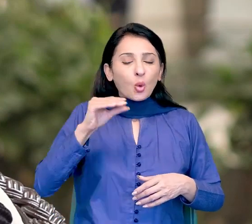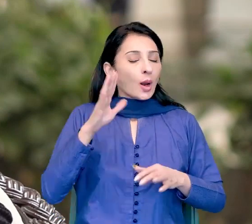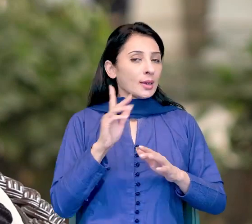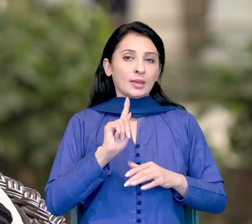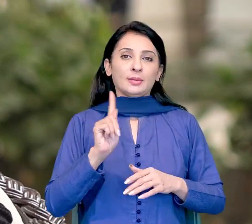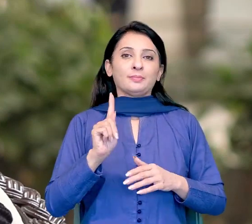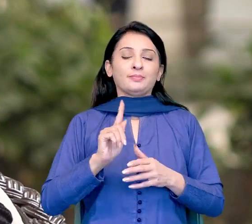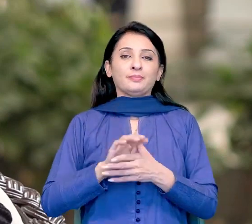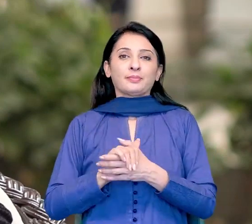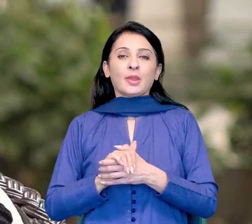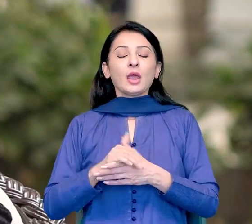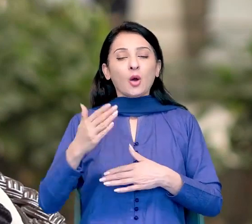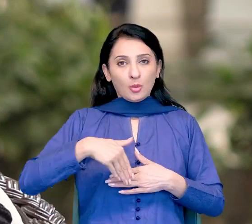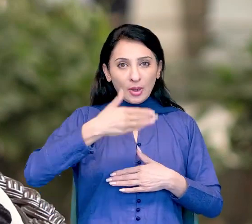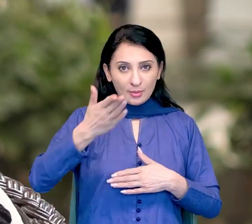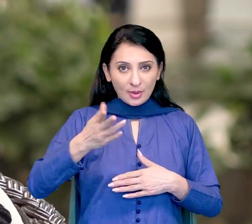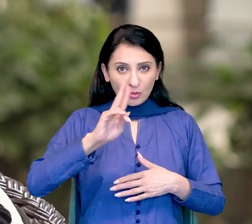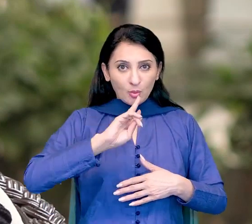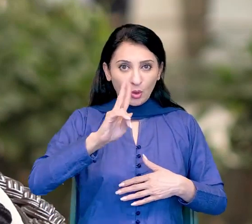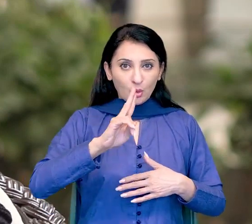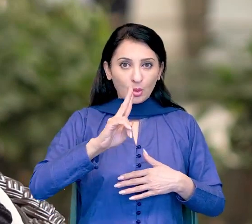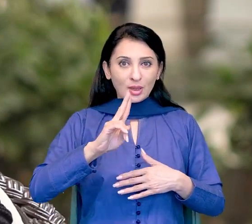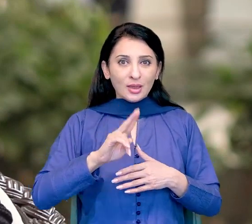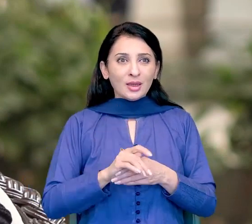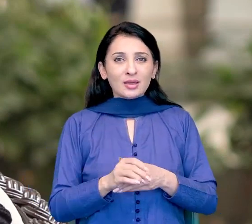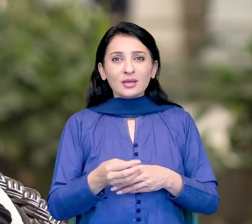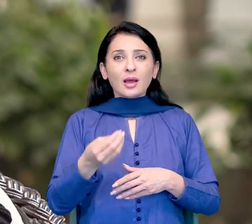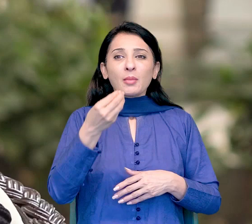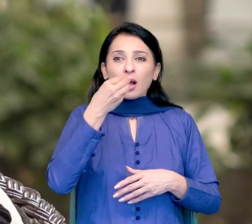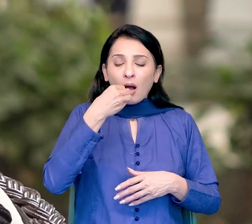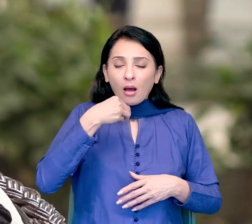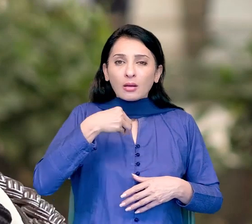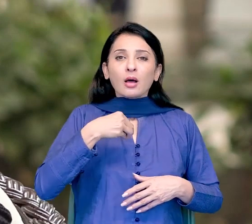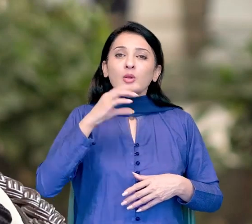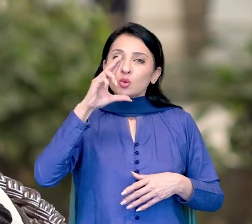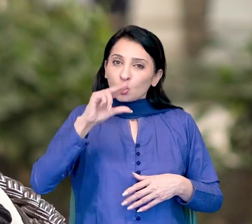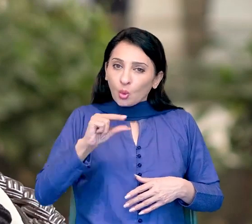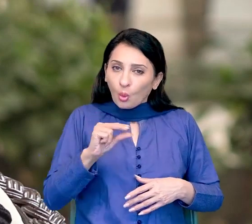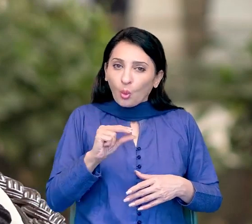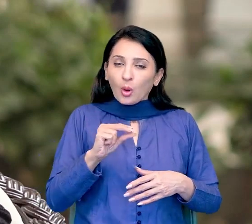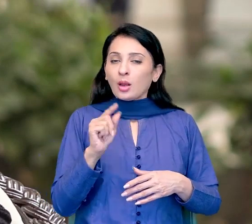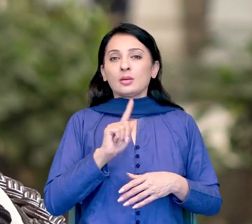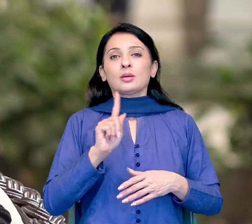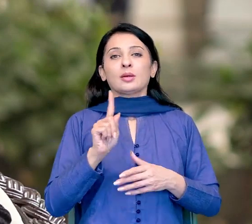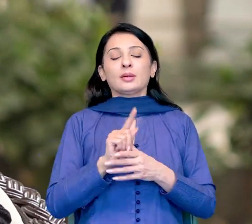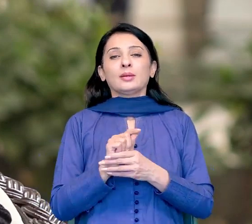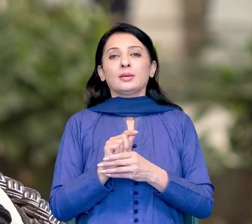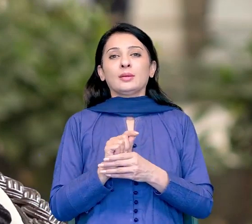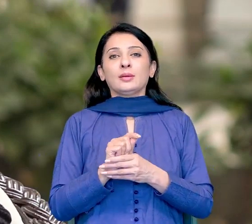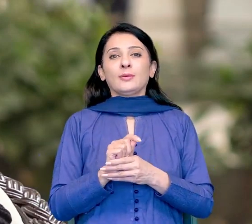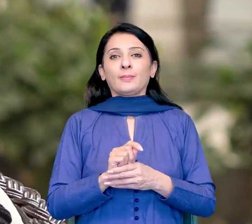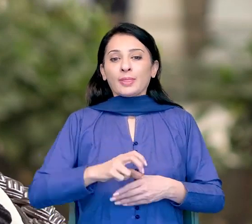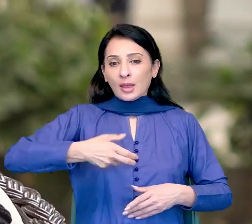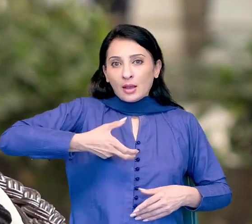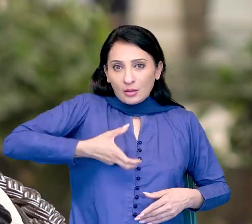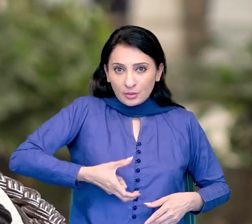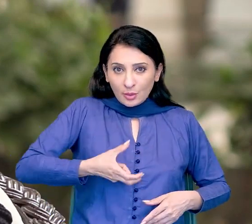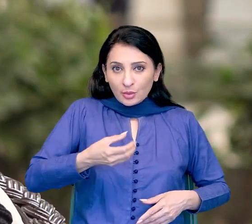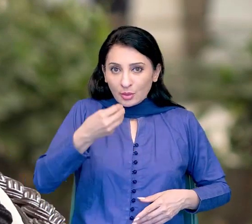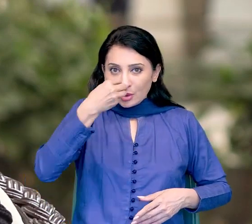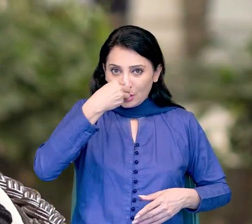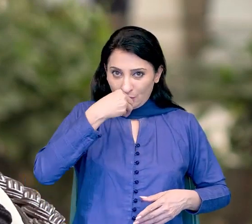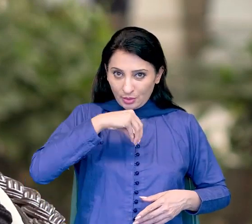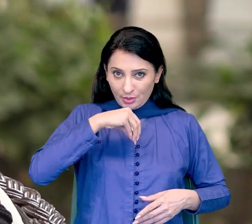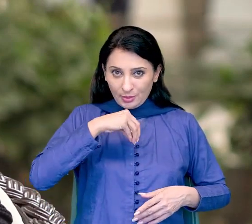اسٹے اوے فرام دیٹ، اور میں آپ کو بھی انکریج کروں گی ڈونٹ تھنک ان ٹرمز آف ڈائٹ، تھنک ان ٹرمز آف نیوٹریشن. آپ اپنی